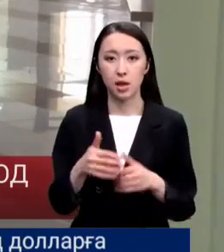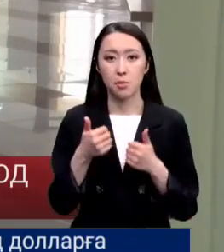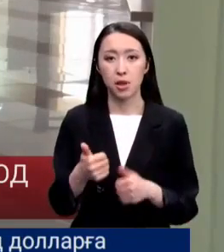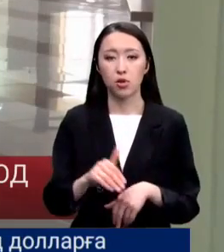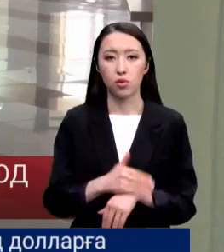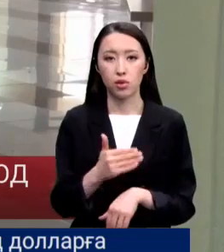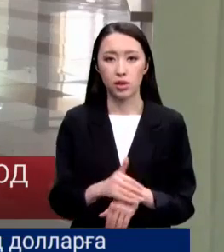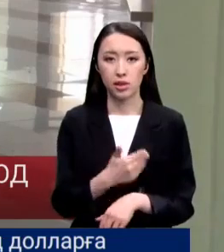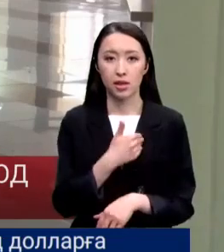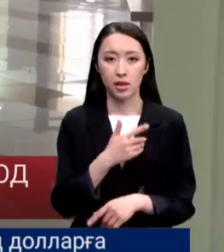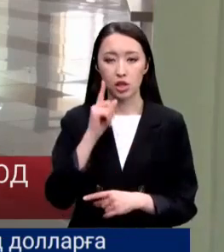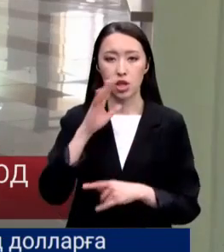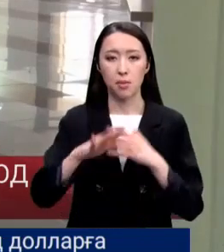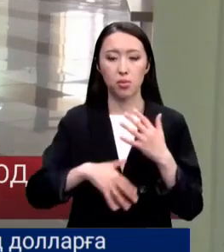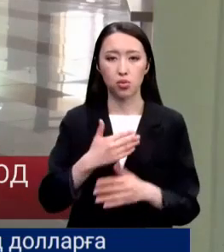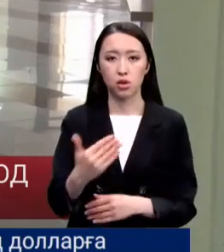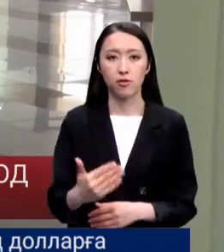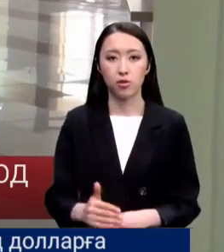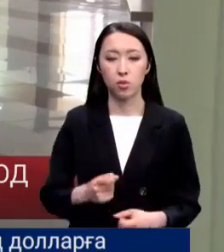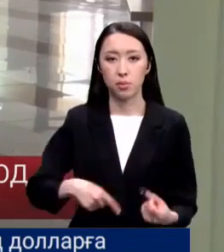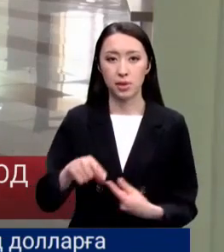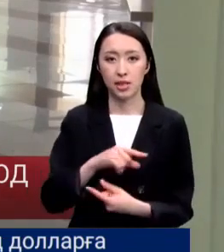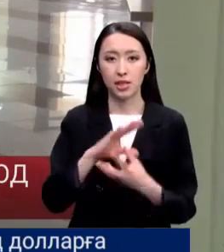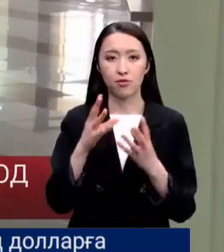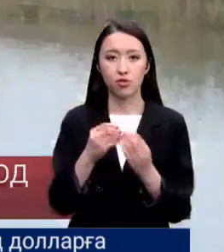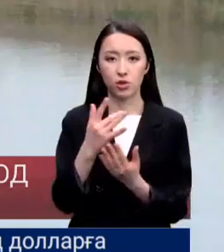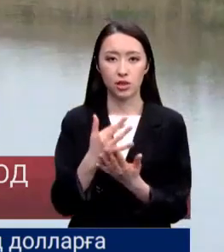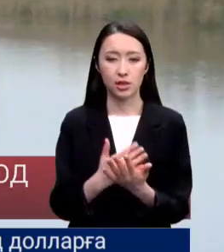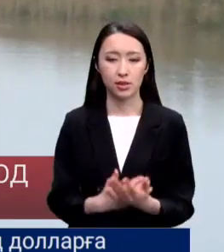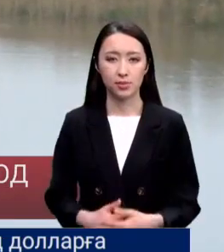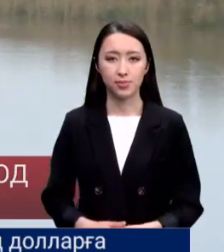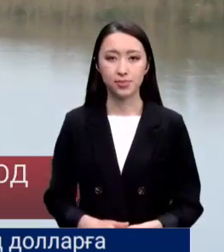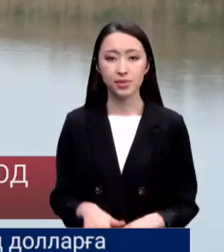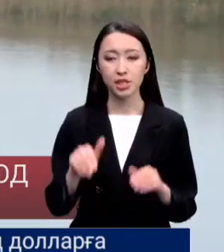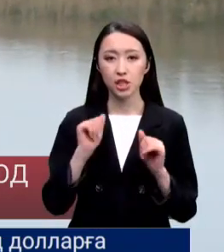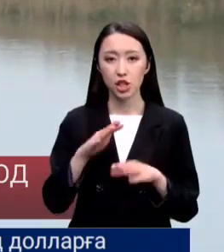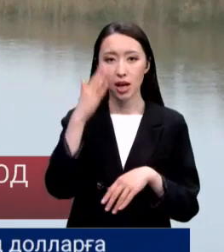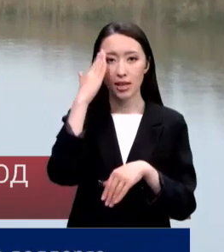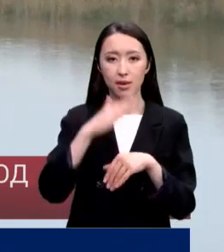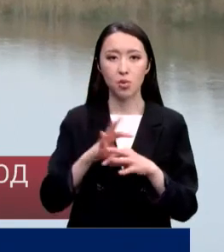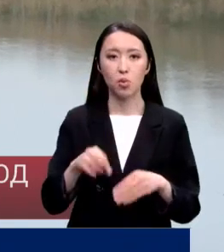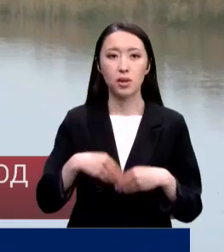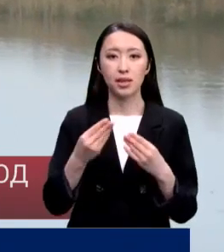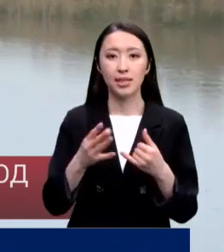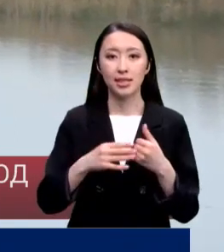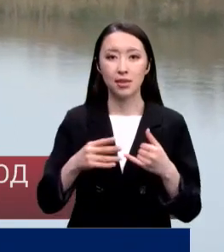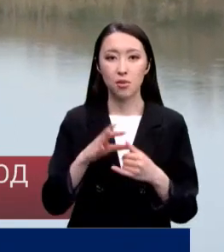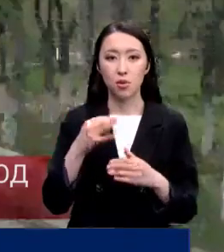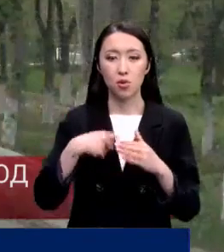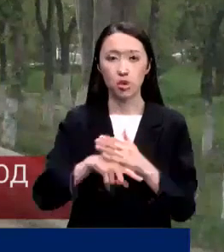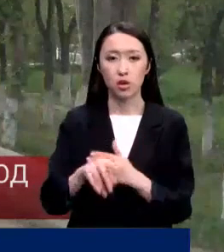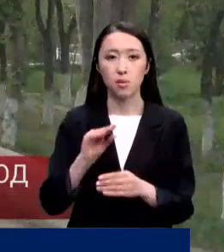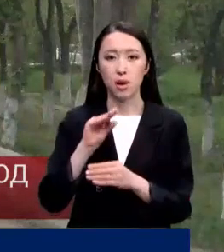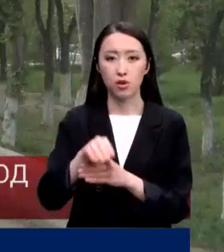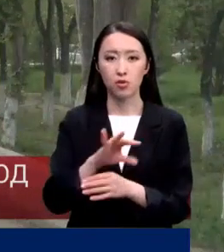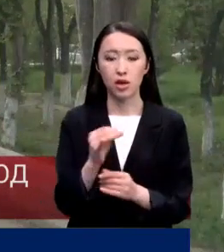дело, запутал предпринимателя. И все это носит системный характер. Решение акимата о предоставлении земель под парковку, благоустройство